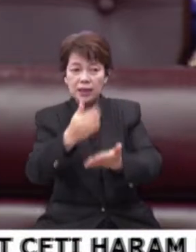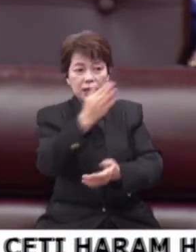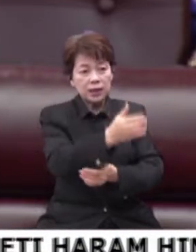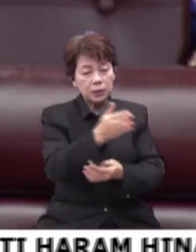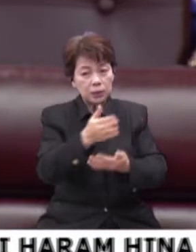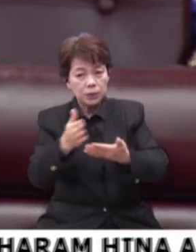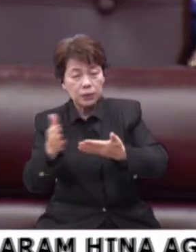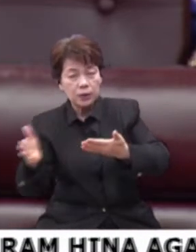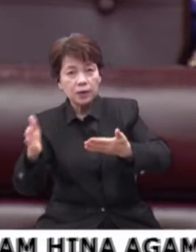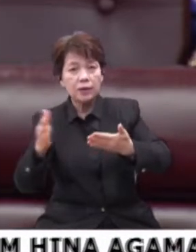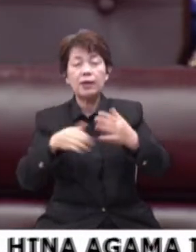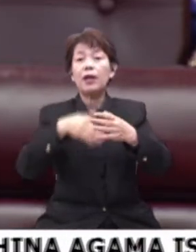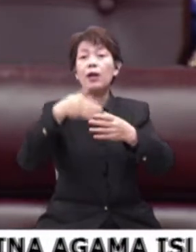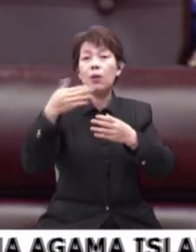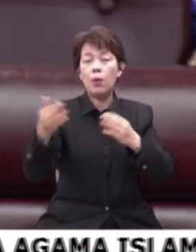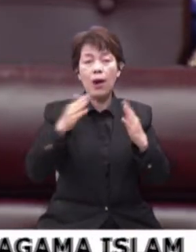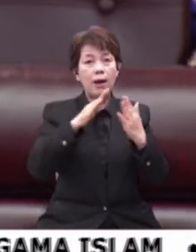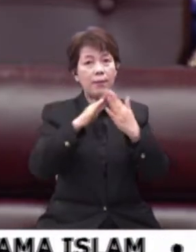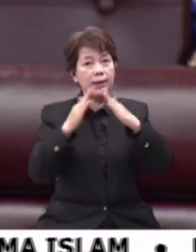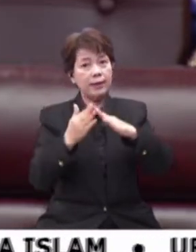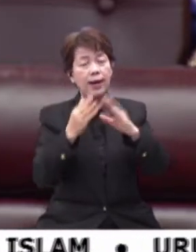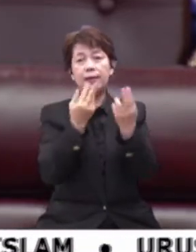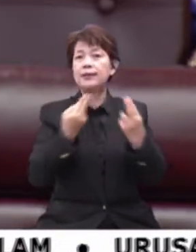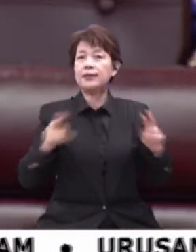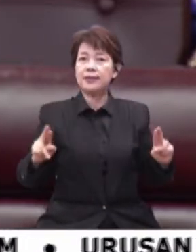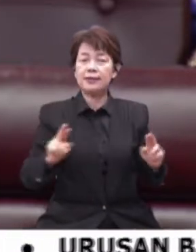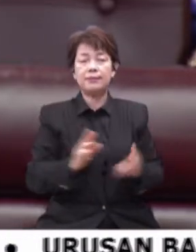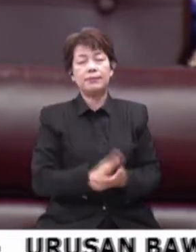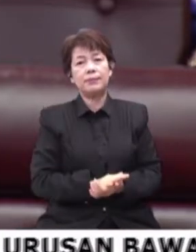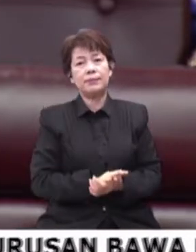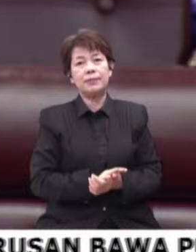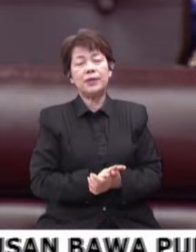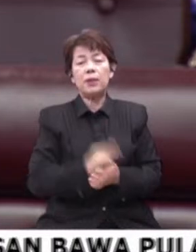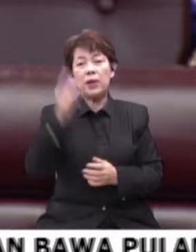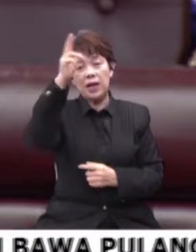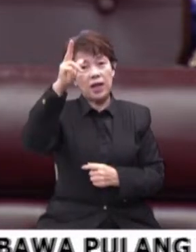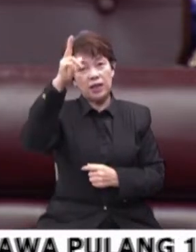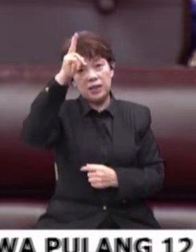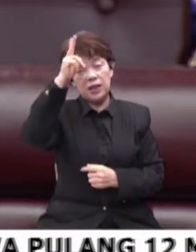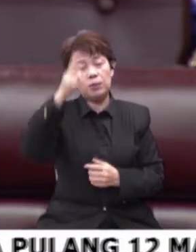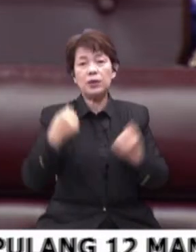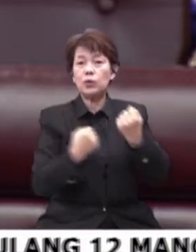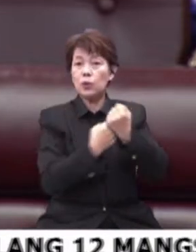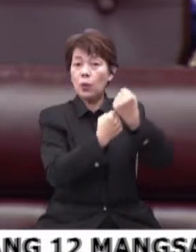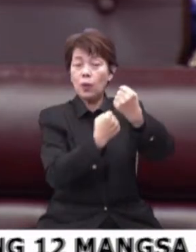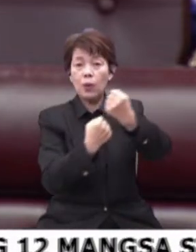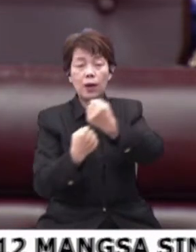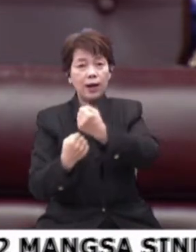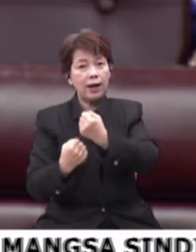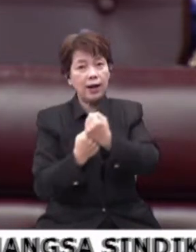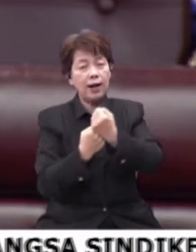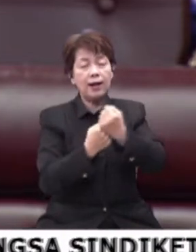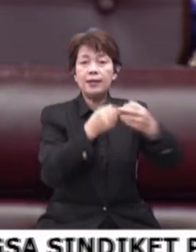laluan-laluan di luar Bandar terus tersedia kerajaan truk menyalurkan dana sekolah